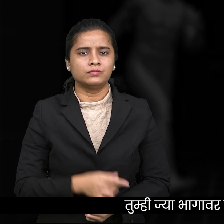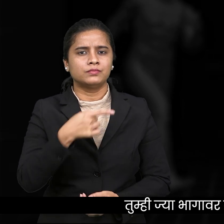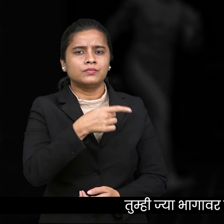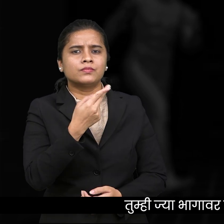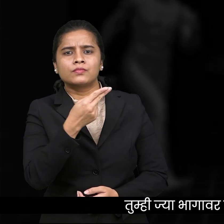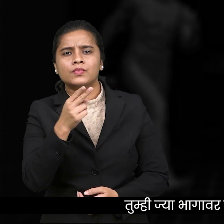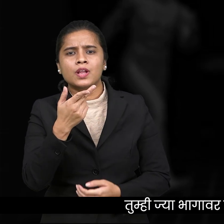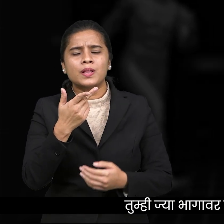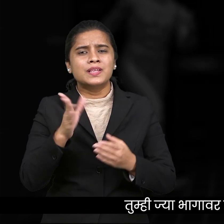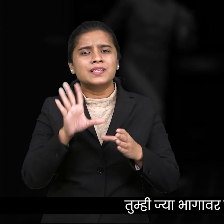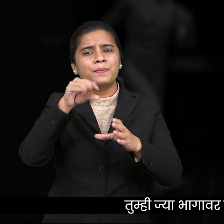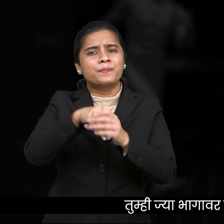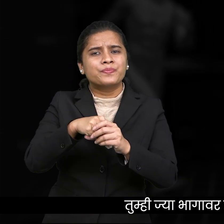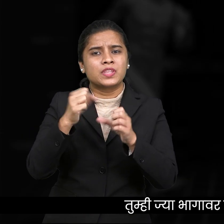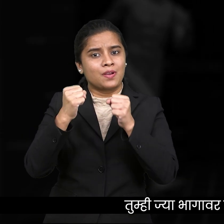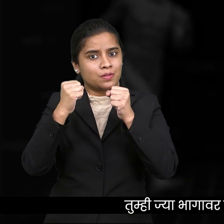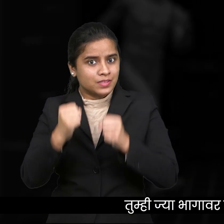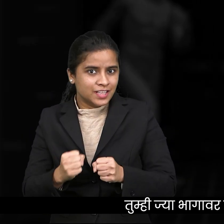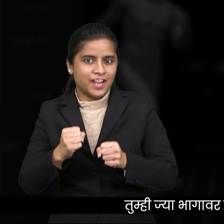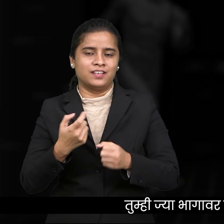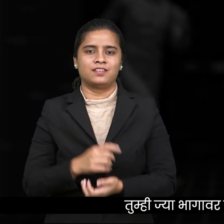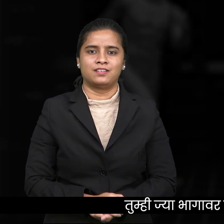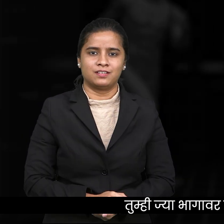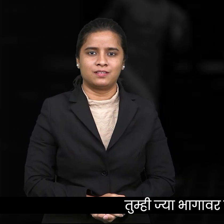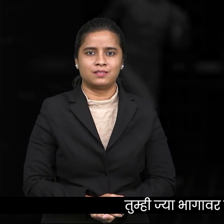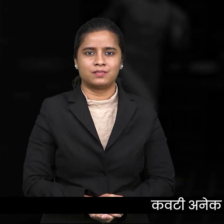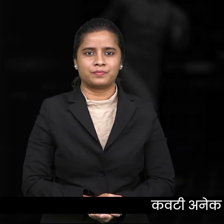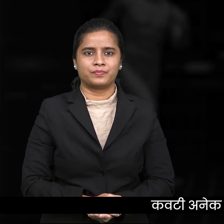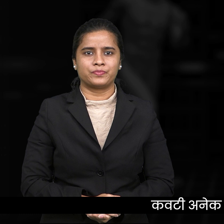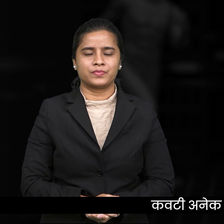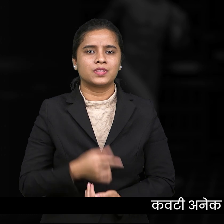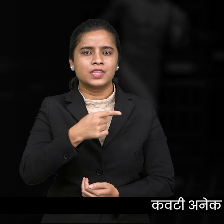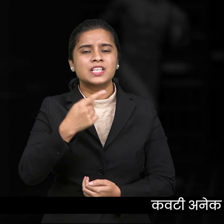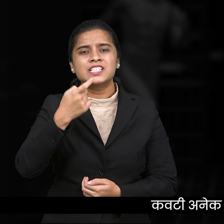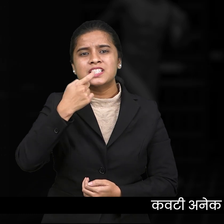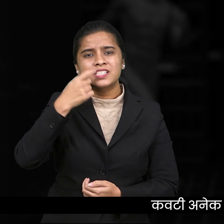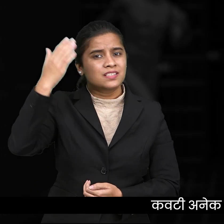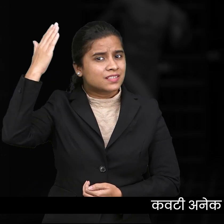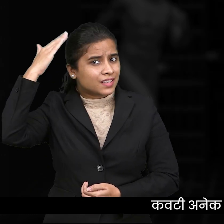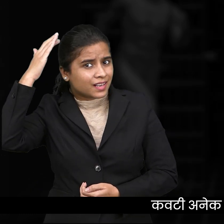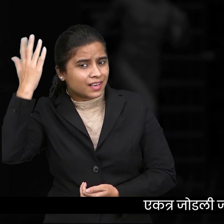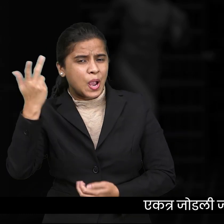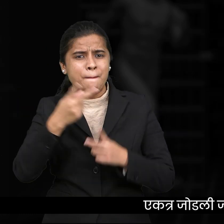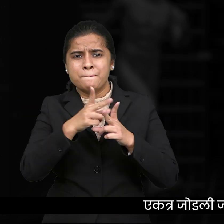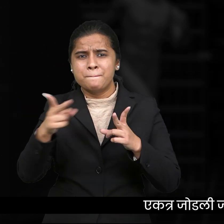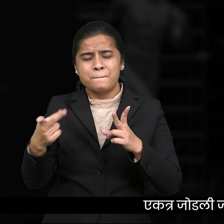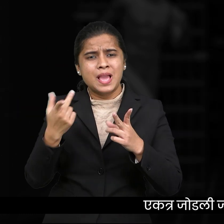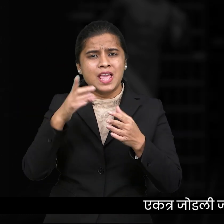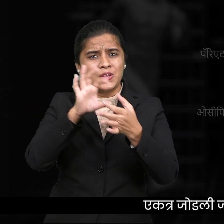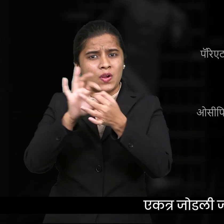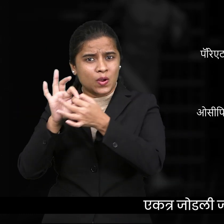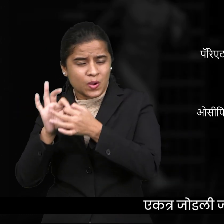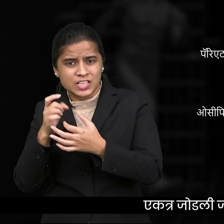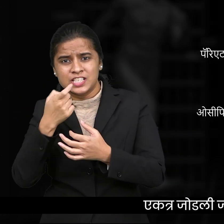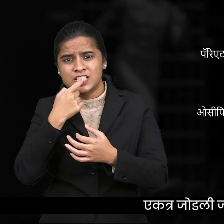तुम्ही ज्या भागावर बसता तो भाग देखील हाच आहे. कवटी अनेक हाडांनी बनलेली असते, जी एकत्र जोडली